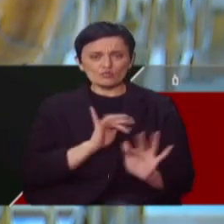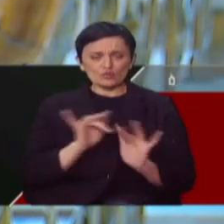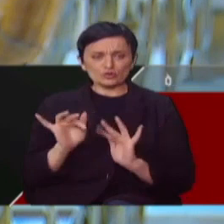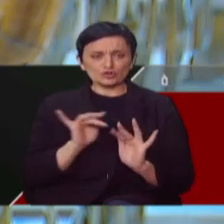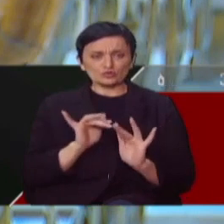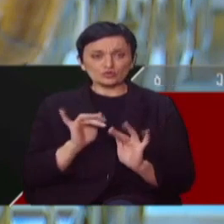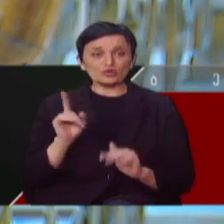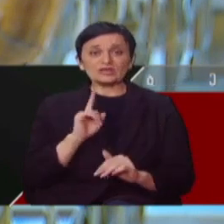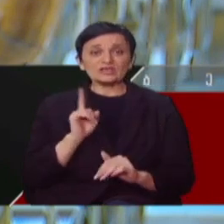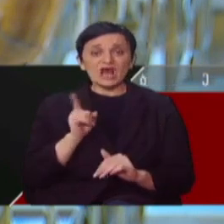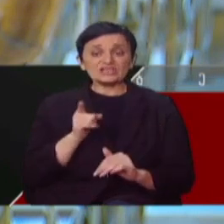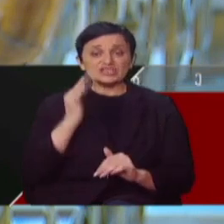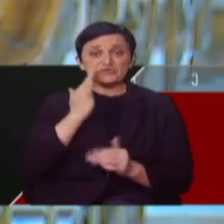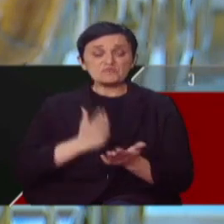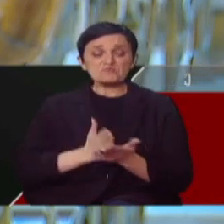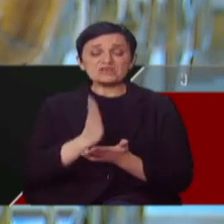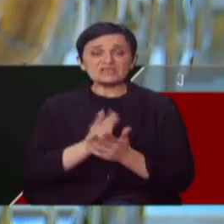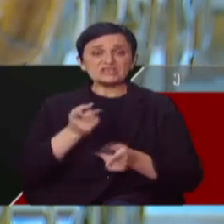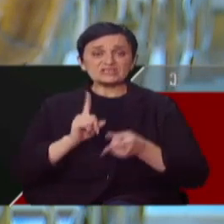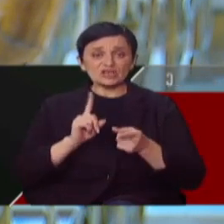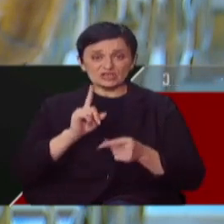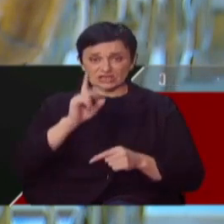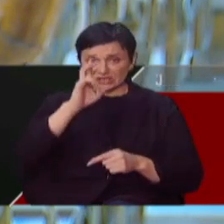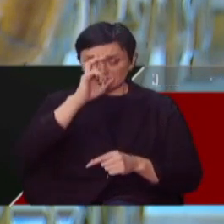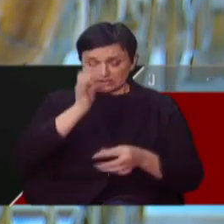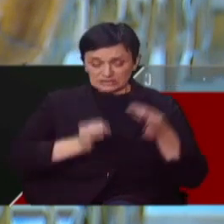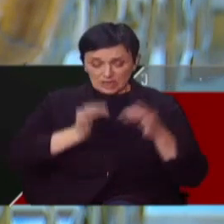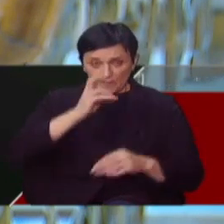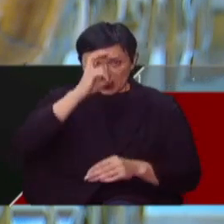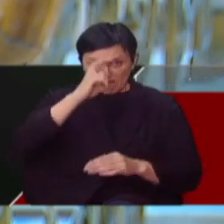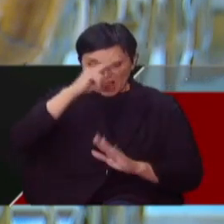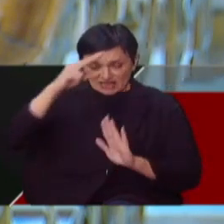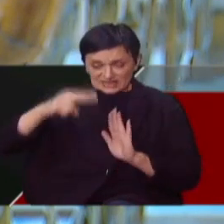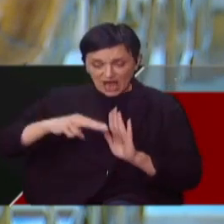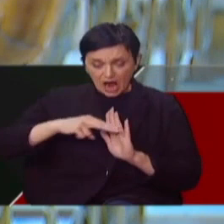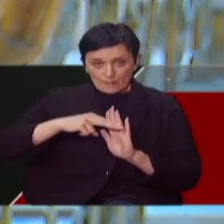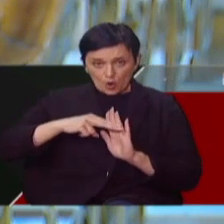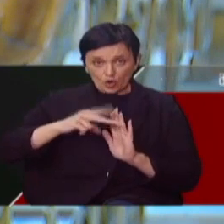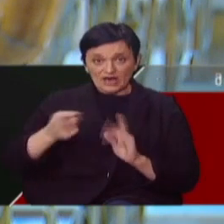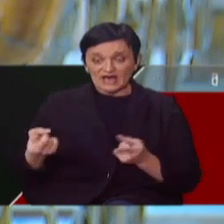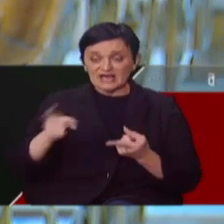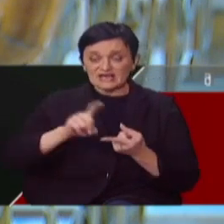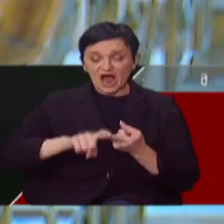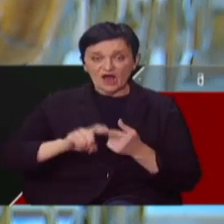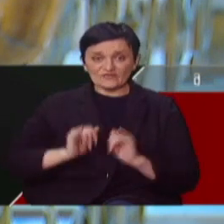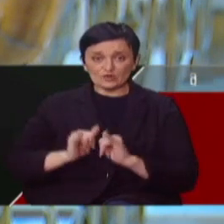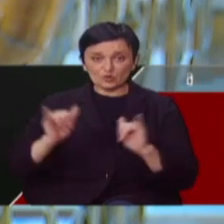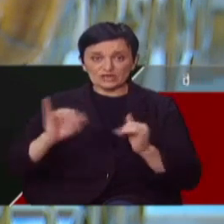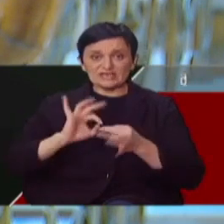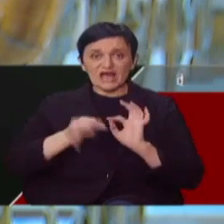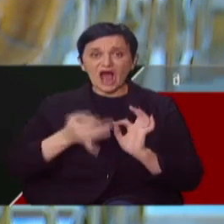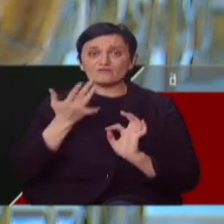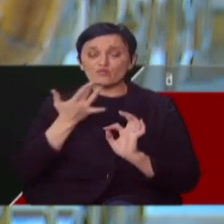პროცედურას. Რაც რისი მიზანიც გახლავთ რეალურად სასამართლო ხელისუფლების დამორჩილება, გავლენების გაზრდა, გარკვეული